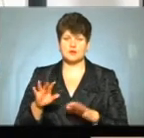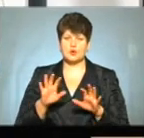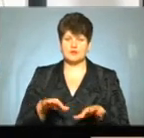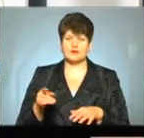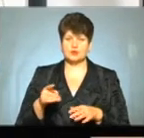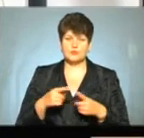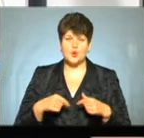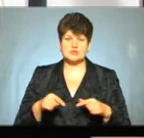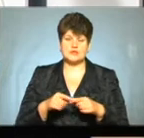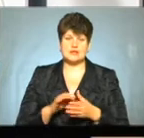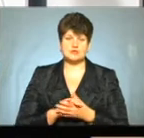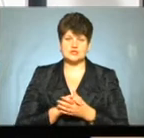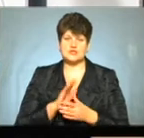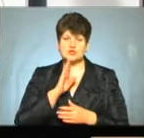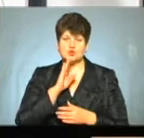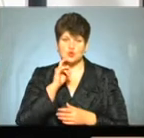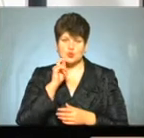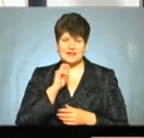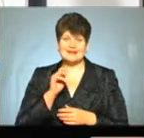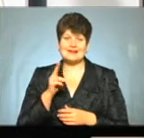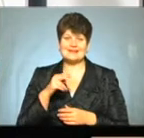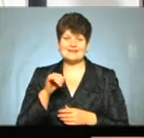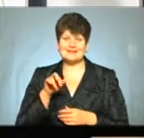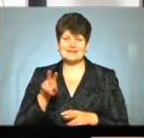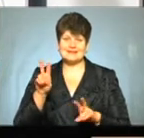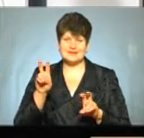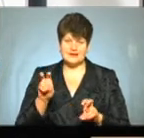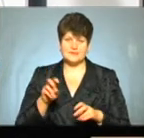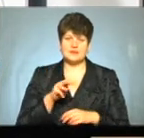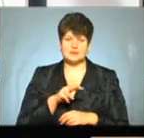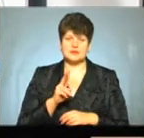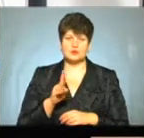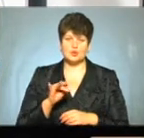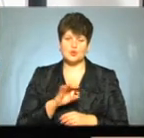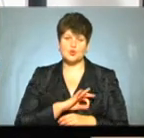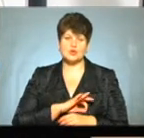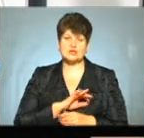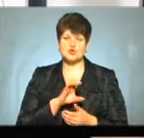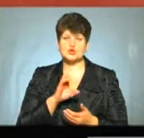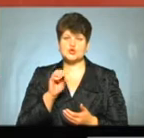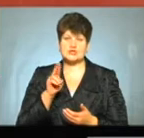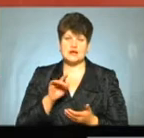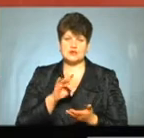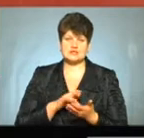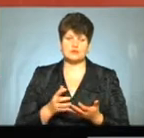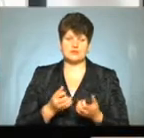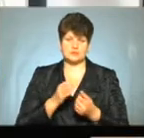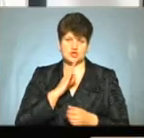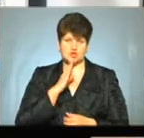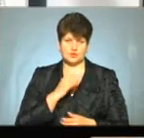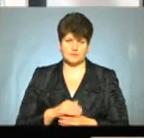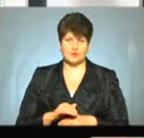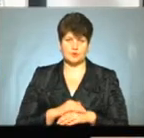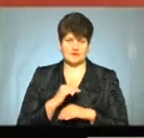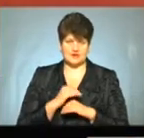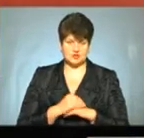осередку Асоціації жінок України «Дія», та Марина Кузніцова, юрист Соціального центру підтримки жінок. Доброго вечора. Доброго